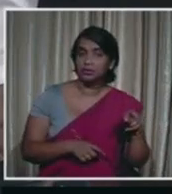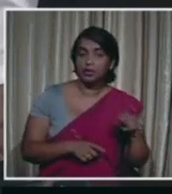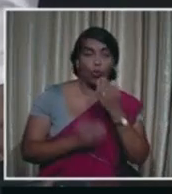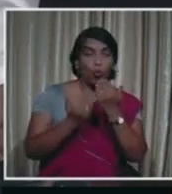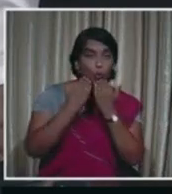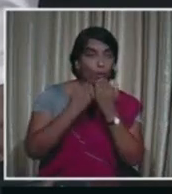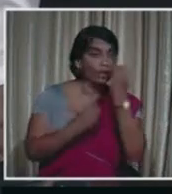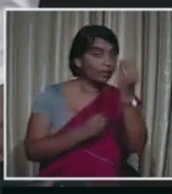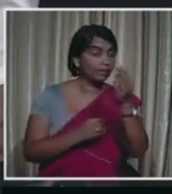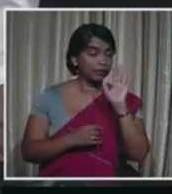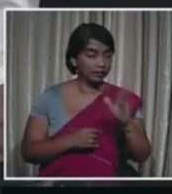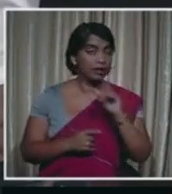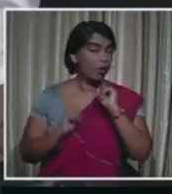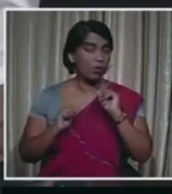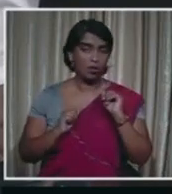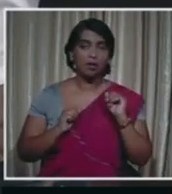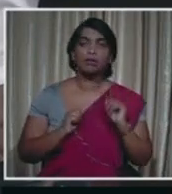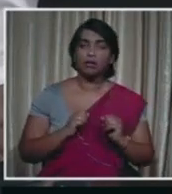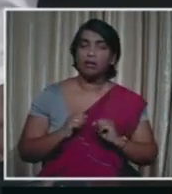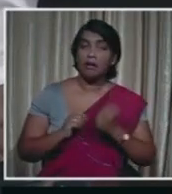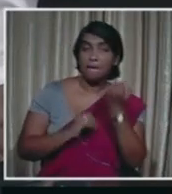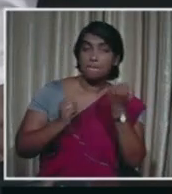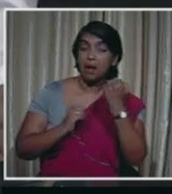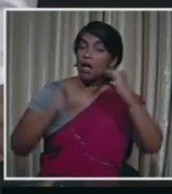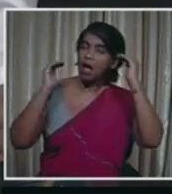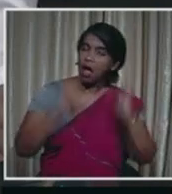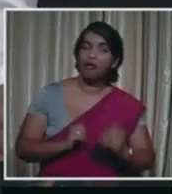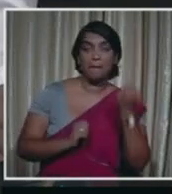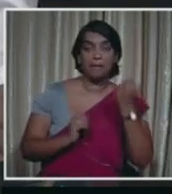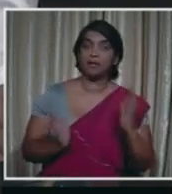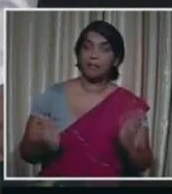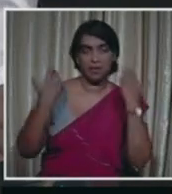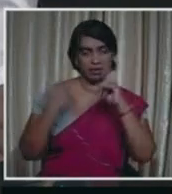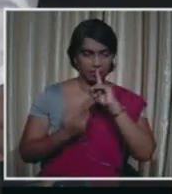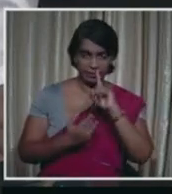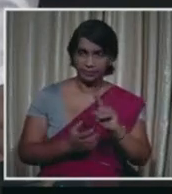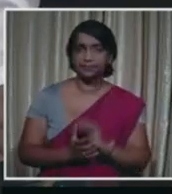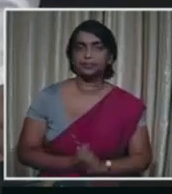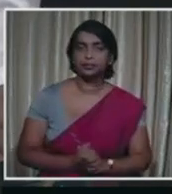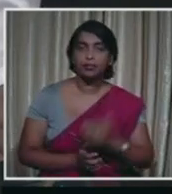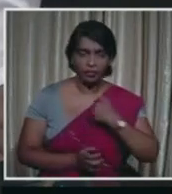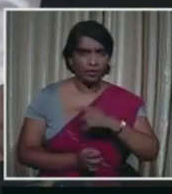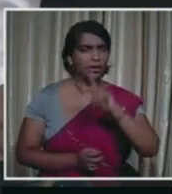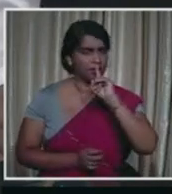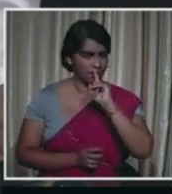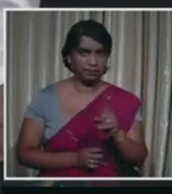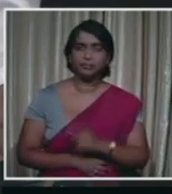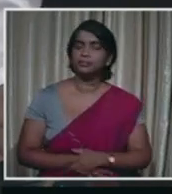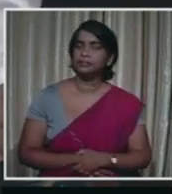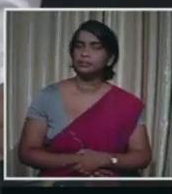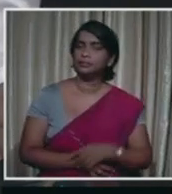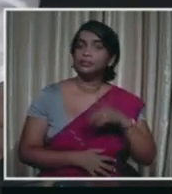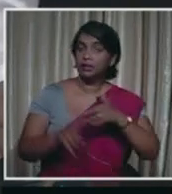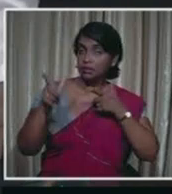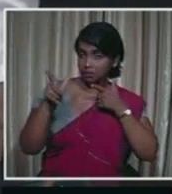උපදෙස් දීලා තියන්නේ අවම බලය ක්‍රියාත්මක කරන්න මං අහන්න කැමති